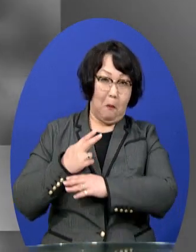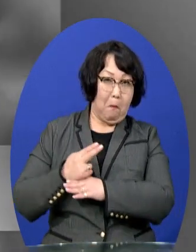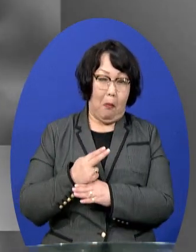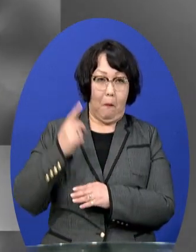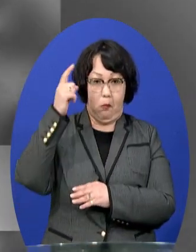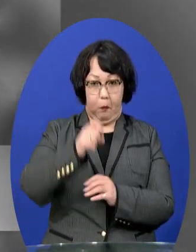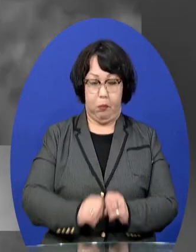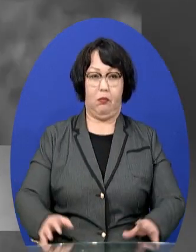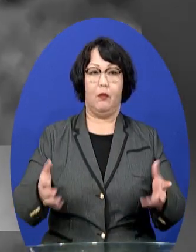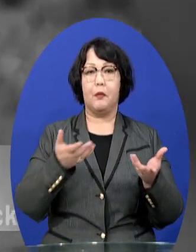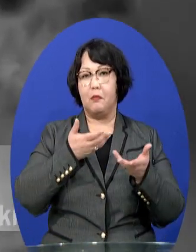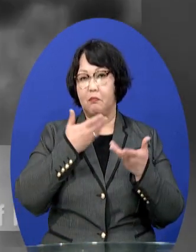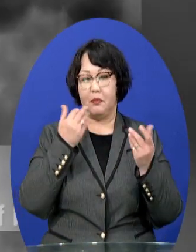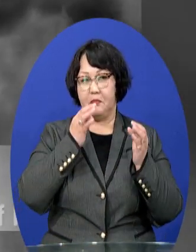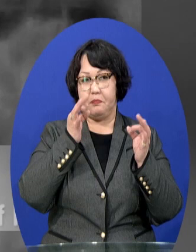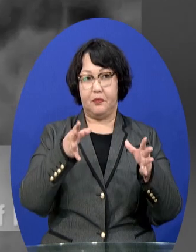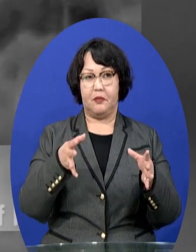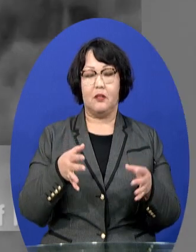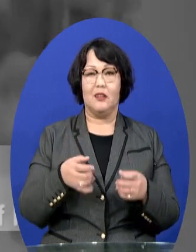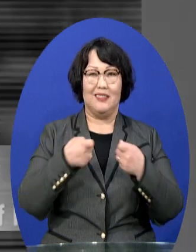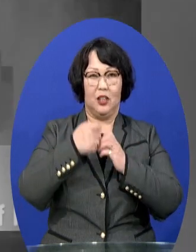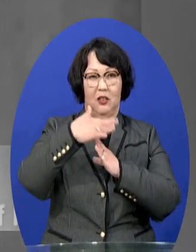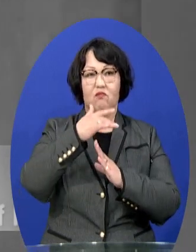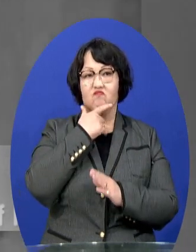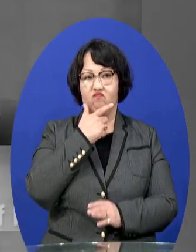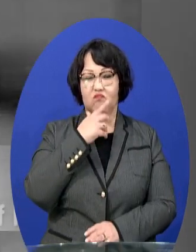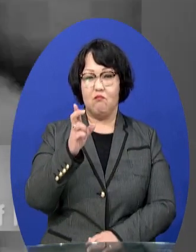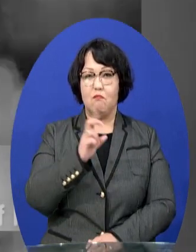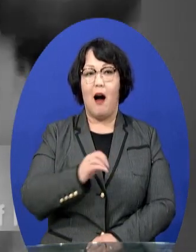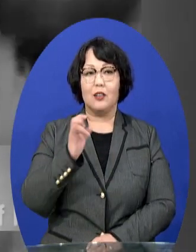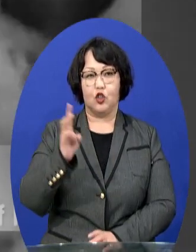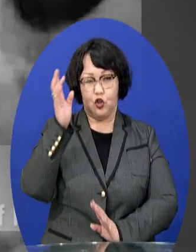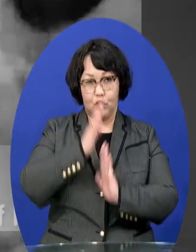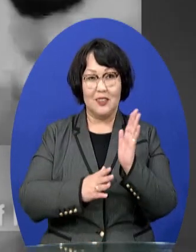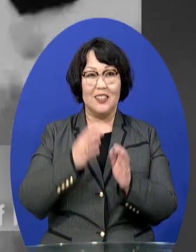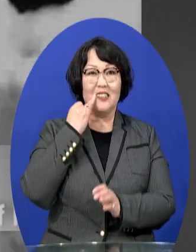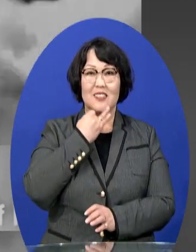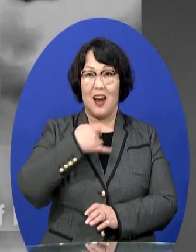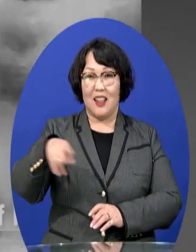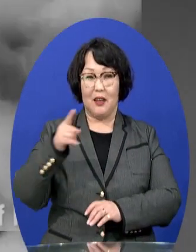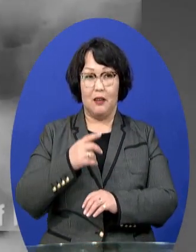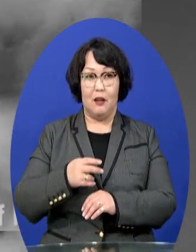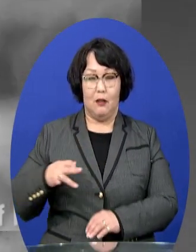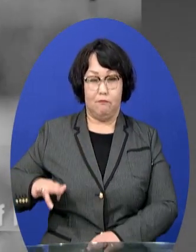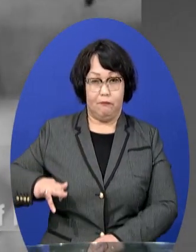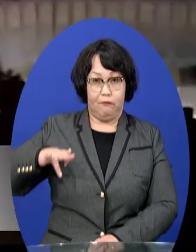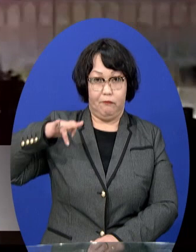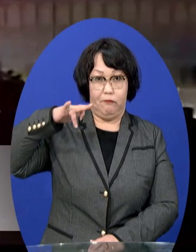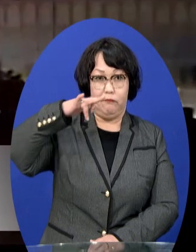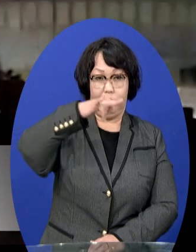дэглэм нурсан байна. Улмаар Баасан гарагийн шилжих шүүн Израилийн сөнөөгч онгоцууд дахин агаарт хөөрч эхэлсэн